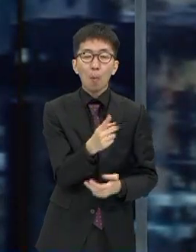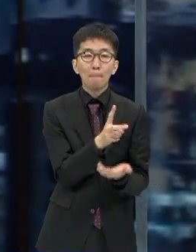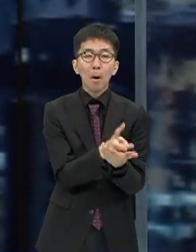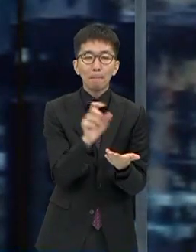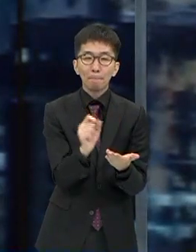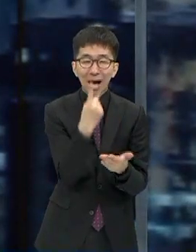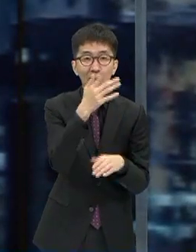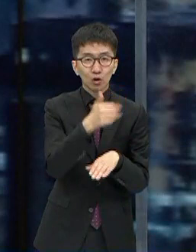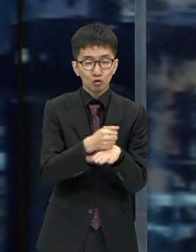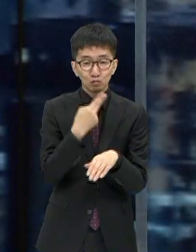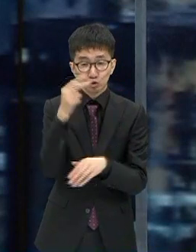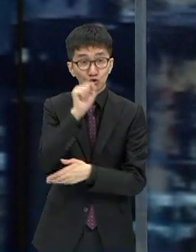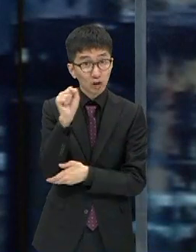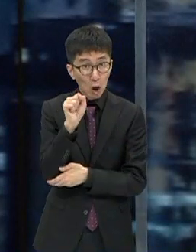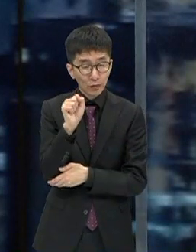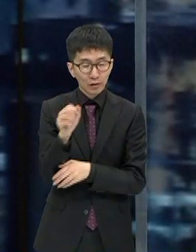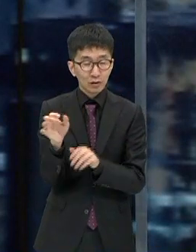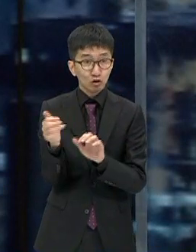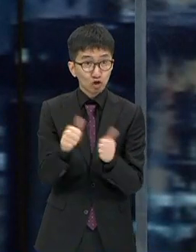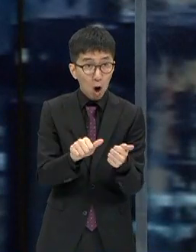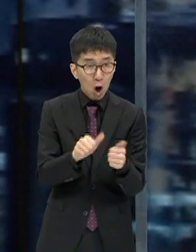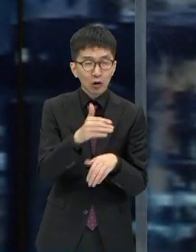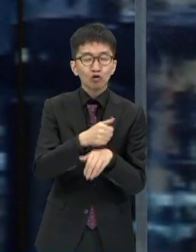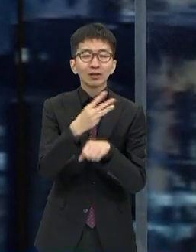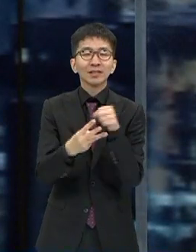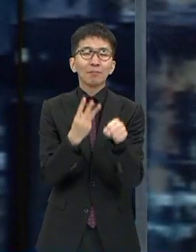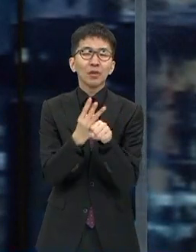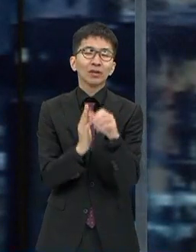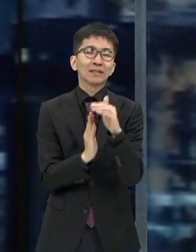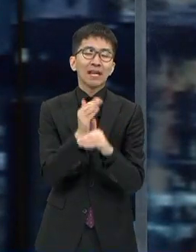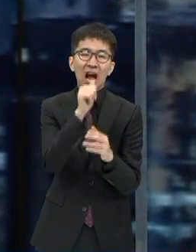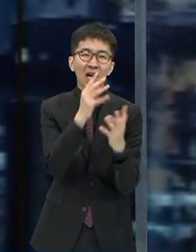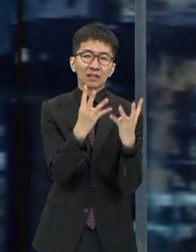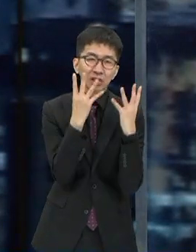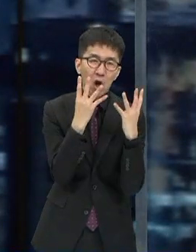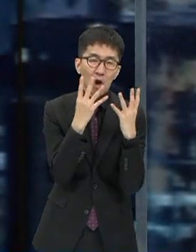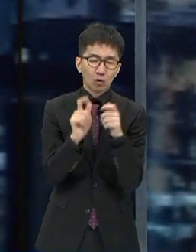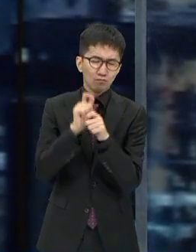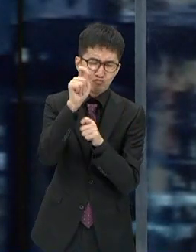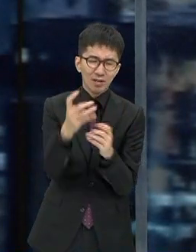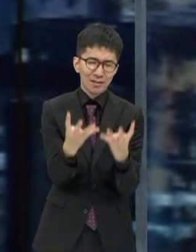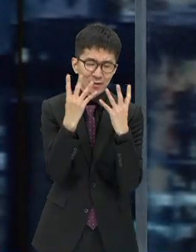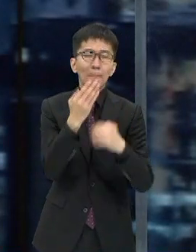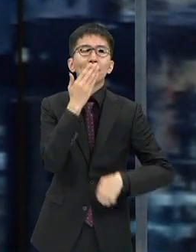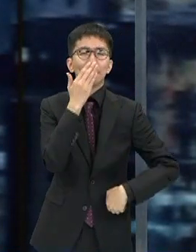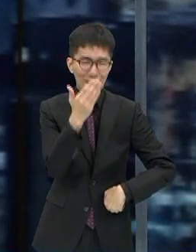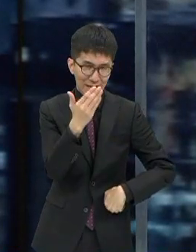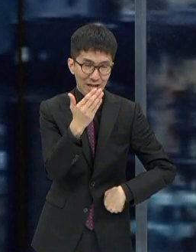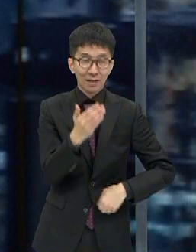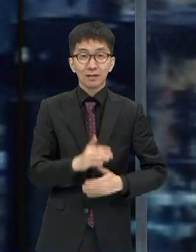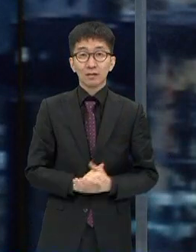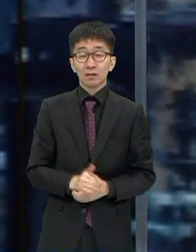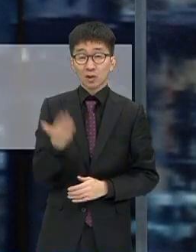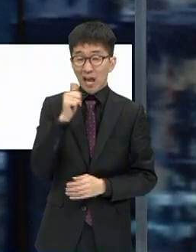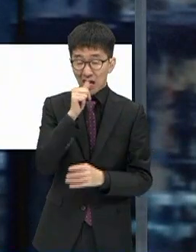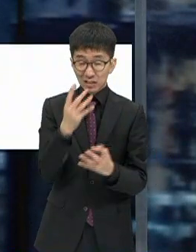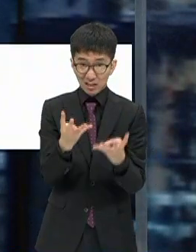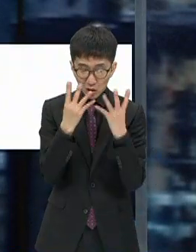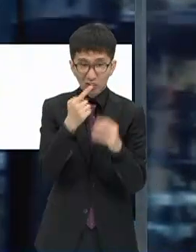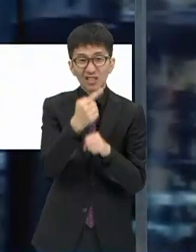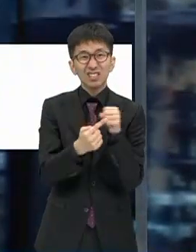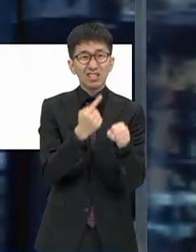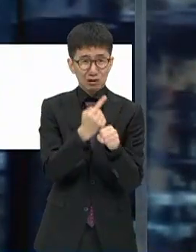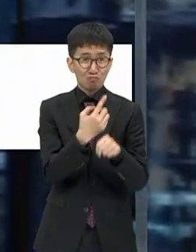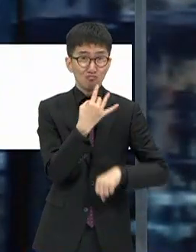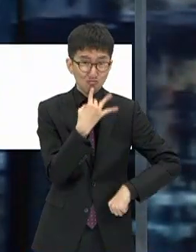음주운전 사망사고를 내면 3년 이상의 징역 또는 무기징역까지 선고할 수 있게 됐습니다. 네. 과거 징역 1년을 선고할